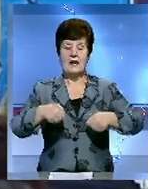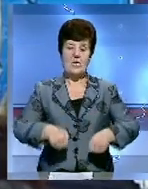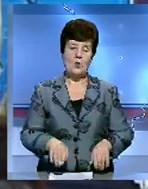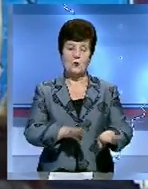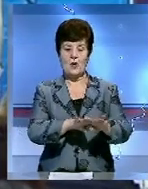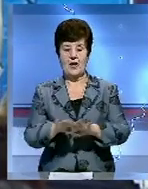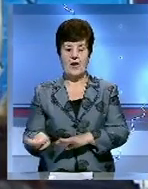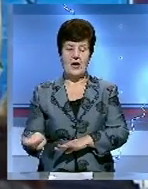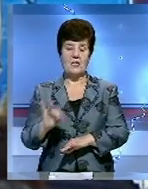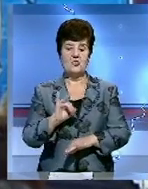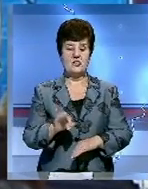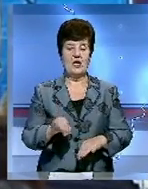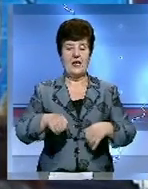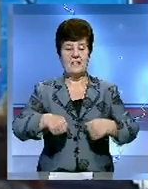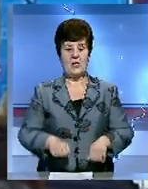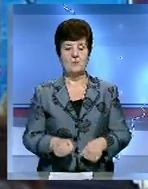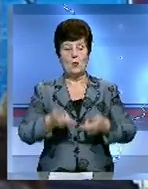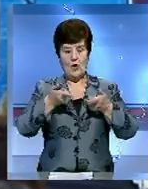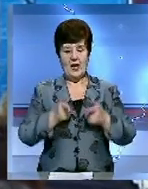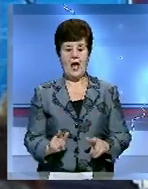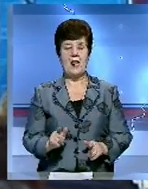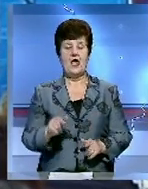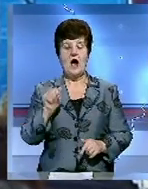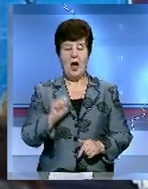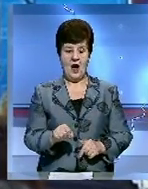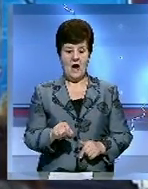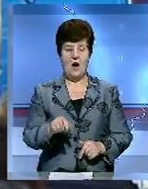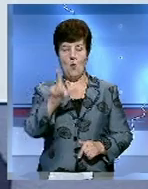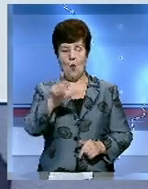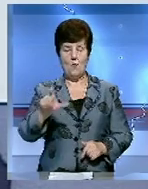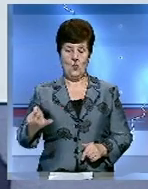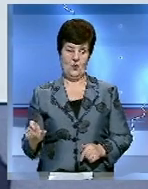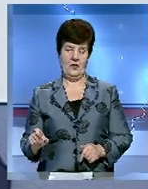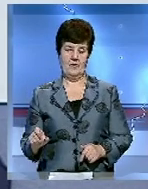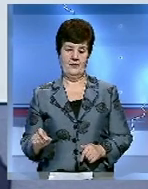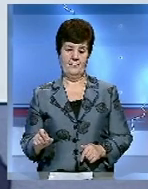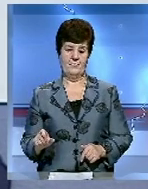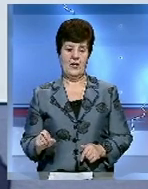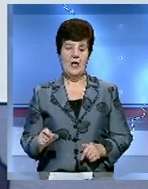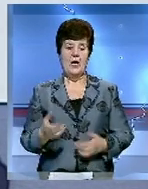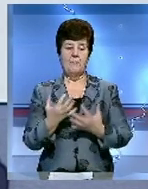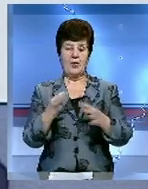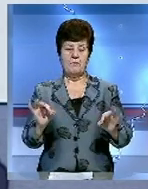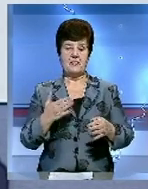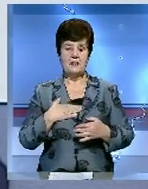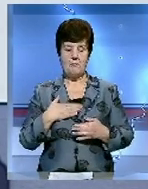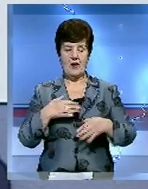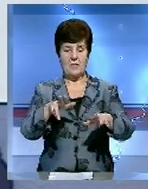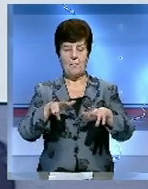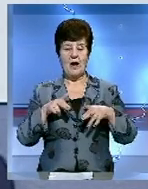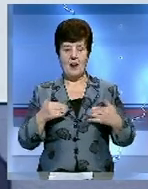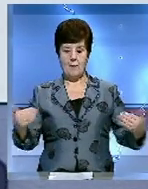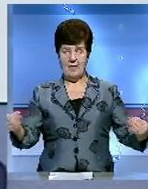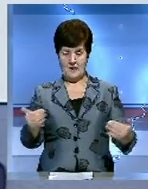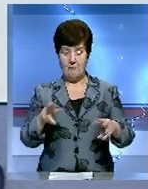dreptul real a omului. Permiteți din partea Parlamentului, din